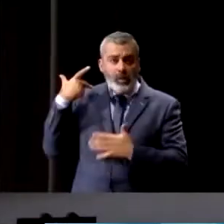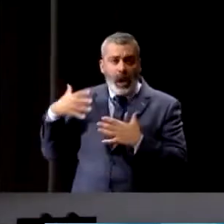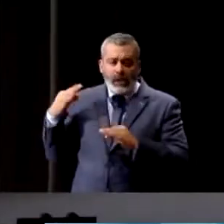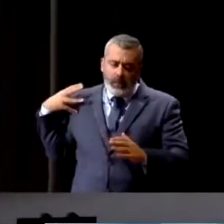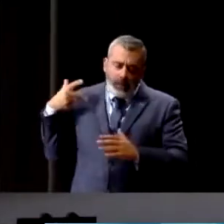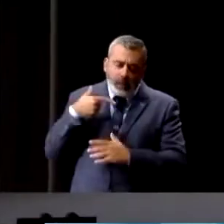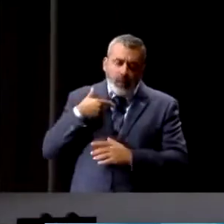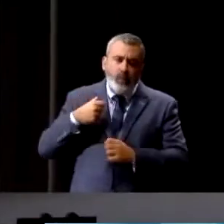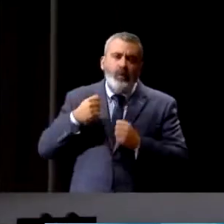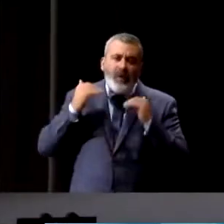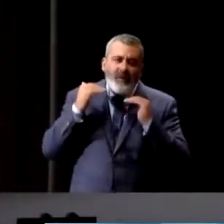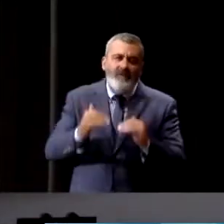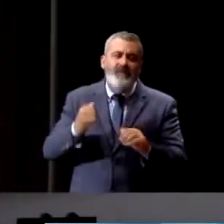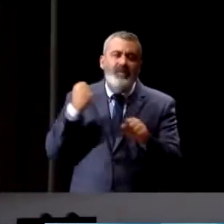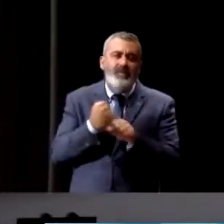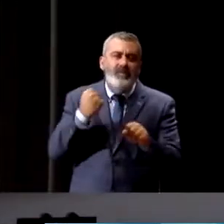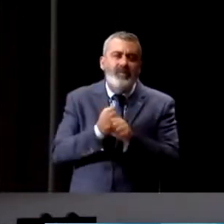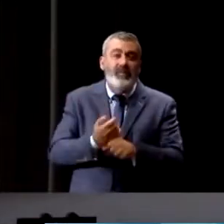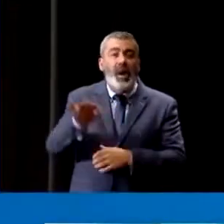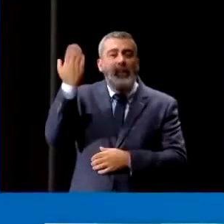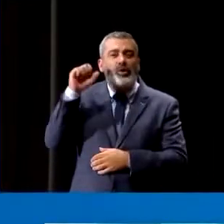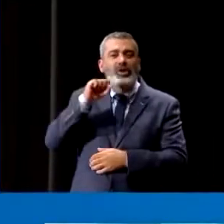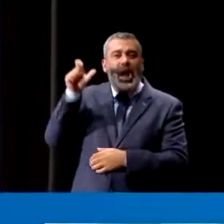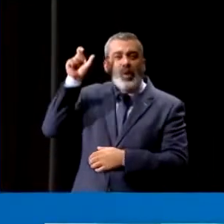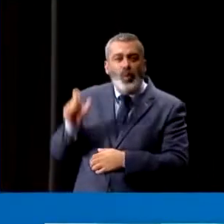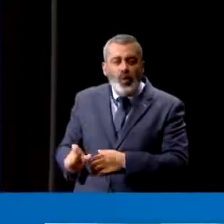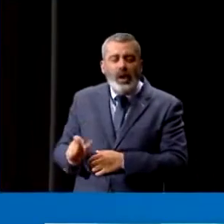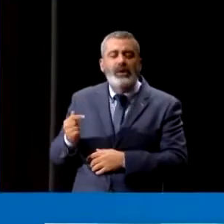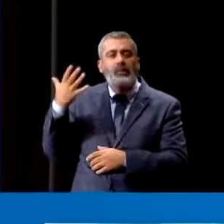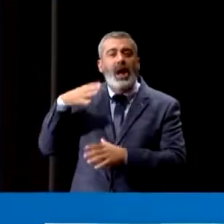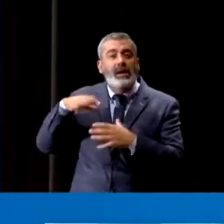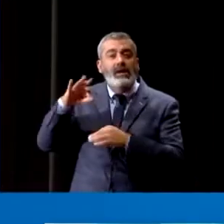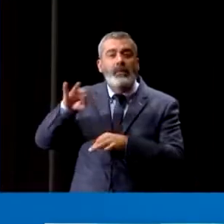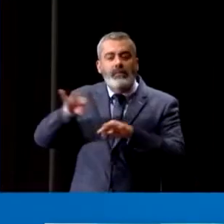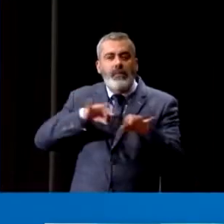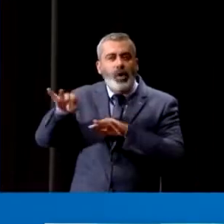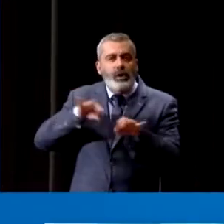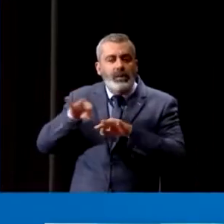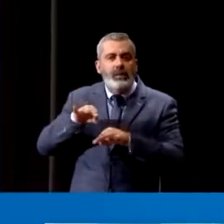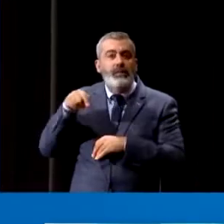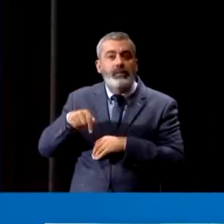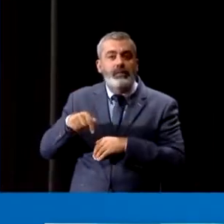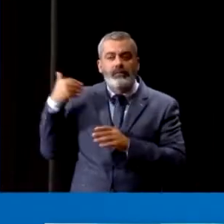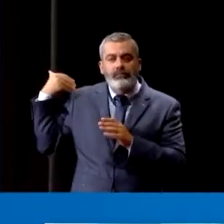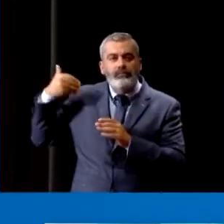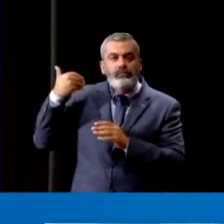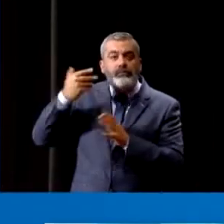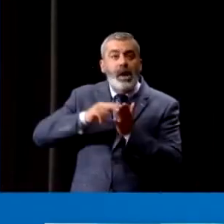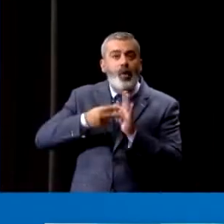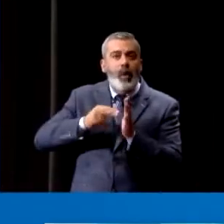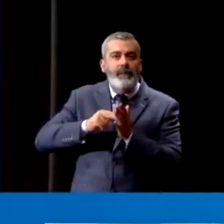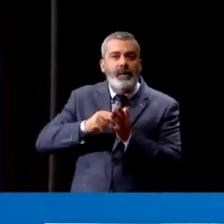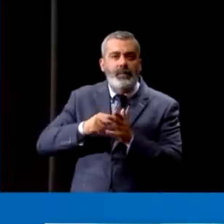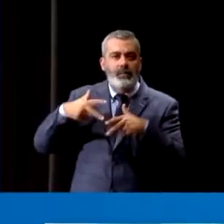οικονομική πολιτική από τον Χρήστο Σταϊκούρα, την προηγούμενη θητεία, από τον Κωστή Χατζηδάκη, από τον Τάκη τον Θεοδωρικάκο, από όλο το οικονομικό επιτελείο, η οποία